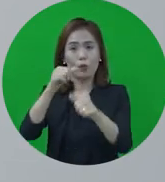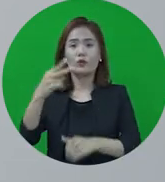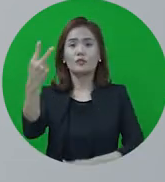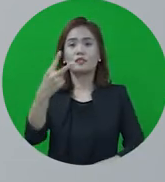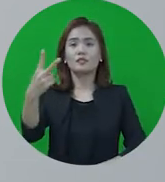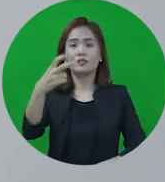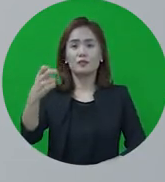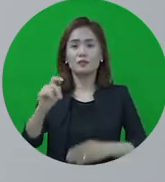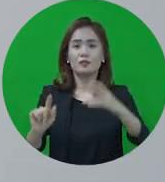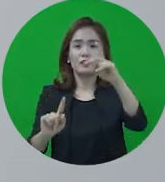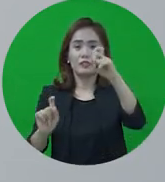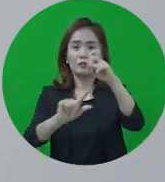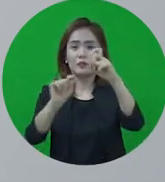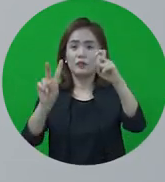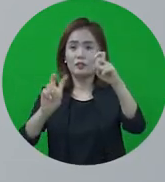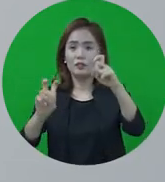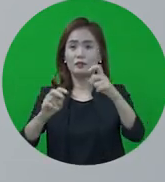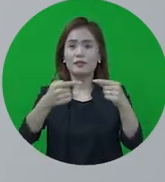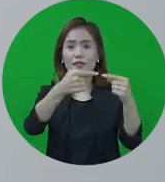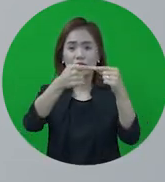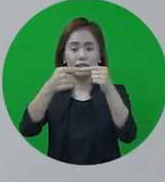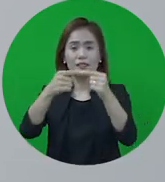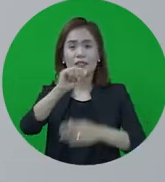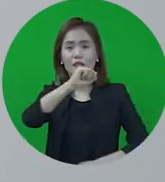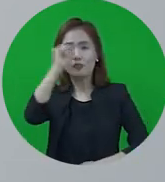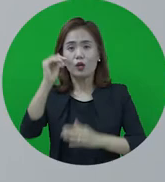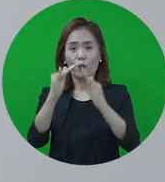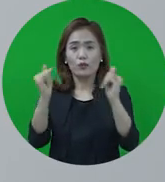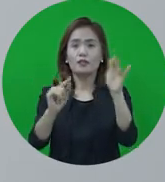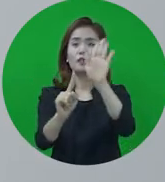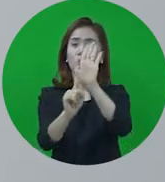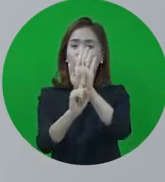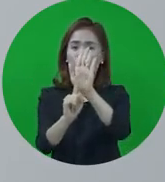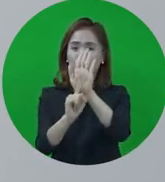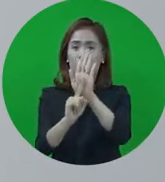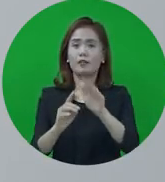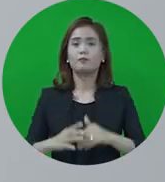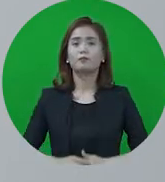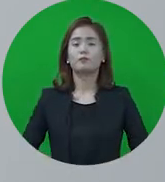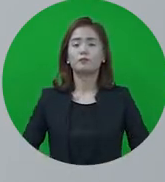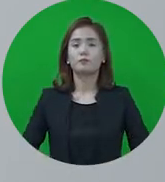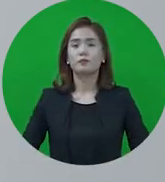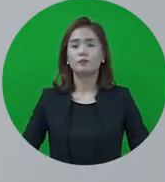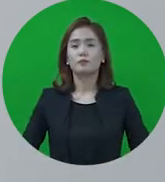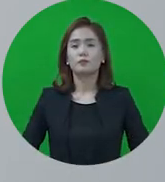선발하고 2020년 11월 20일에 1단계 합격자를 발표합니다.